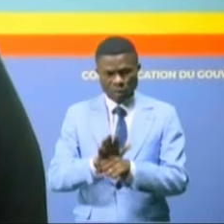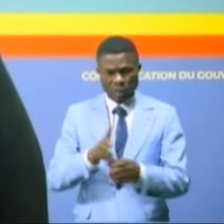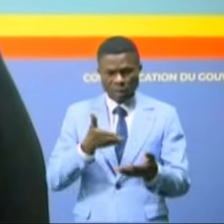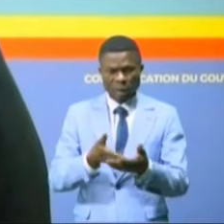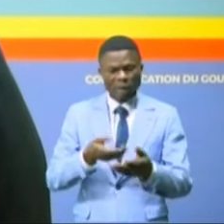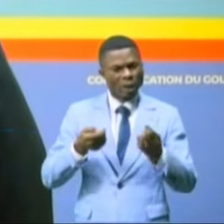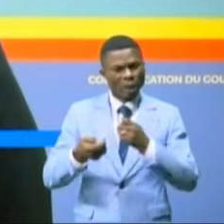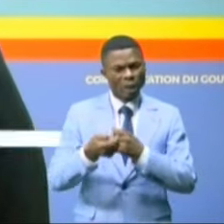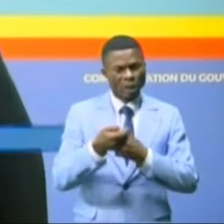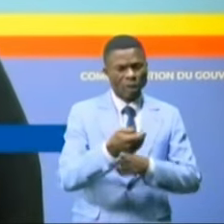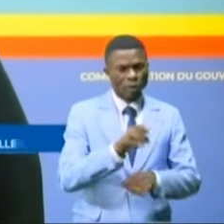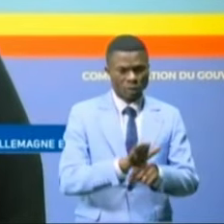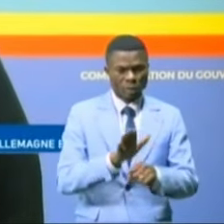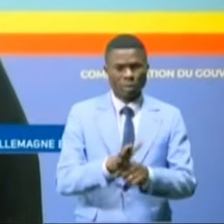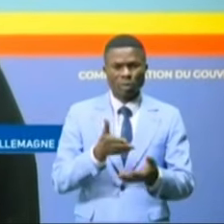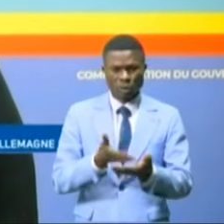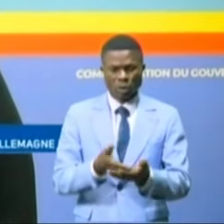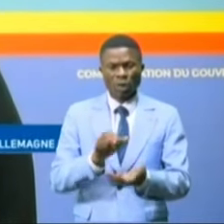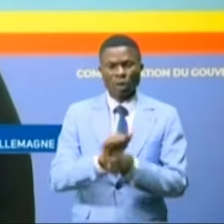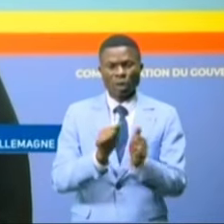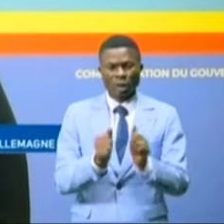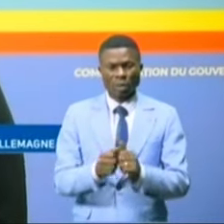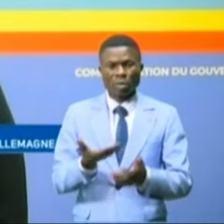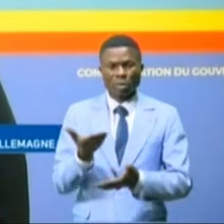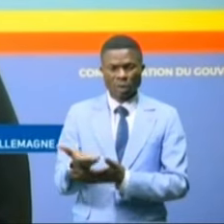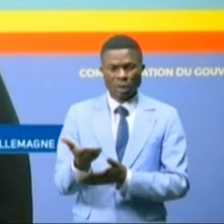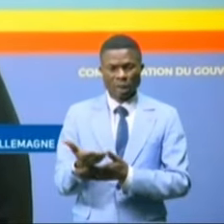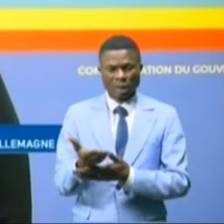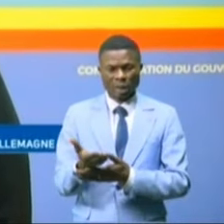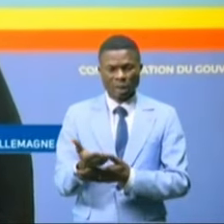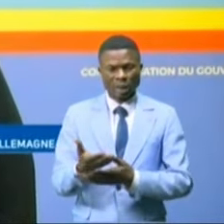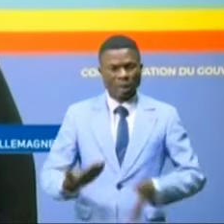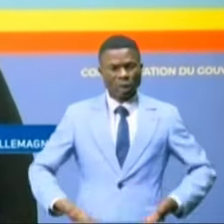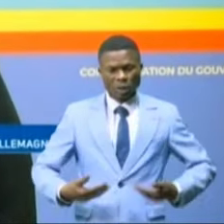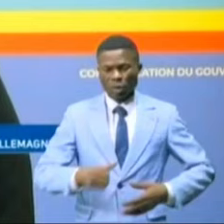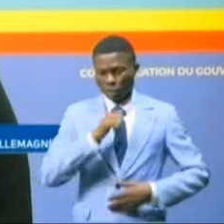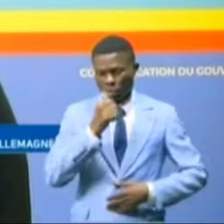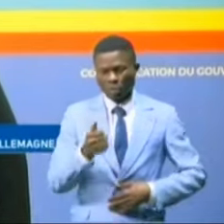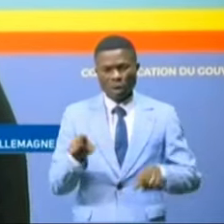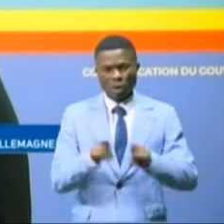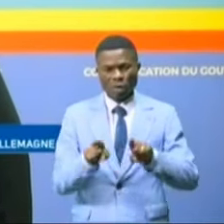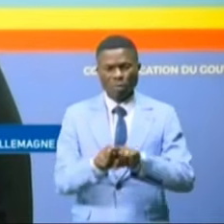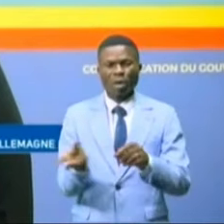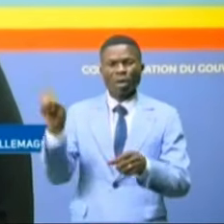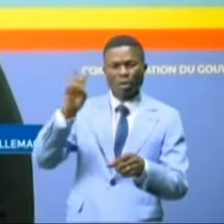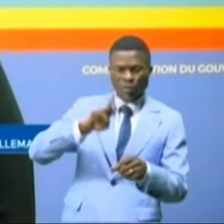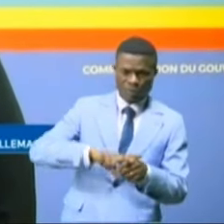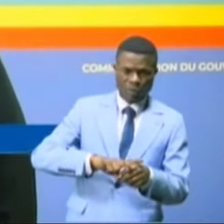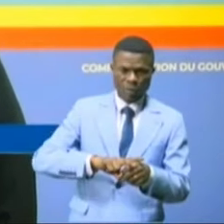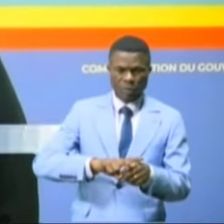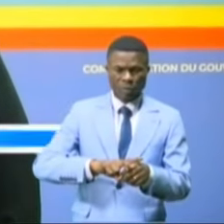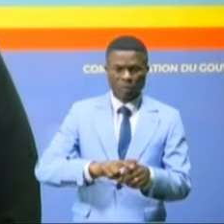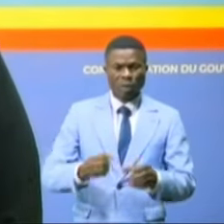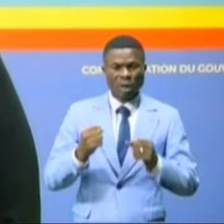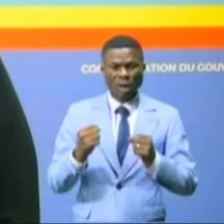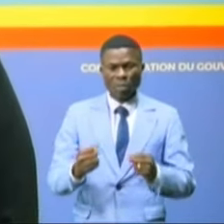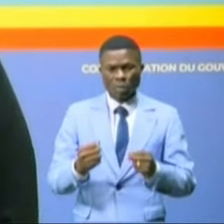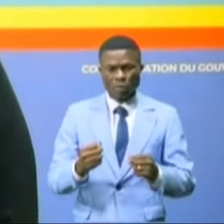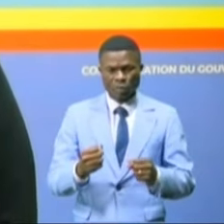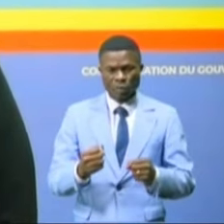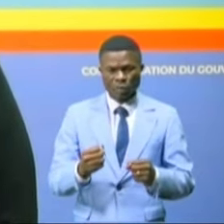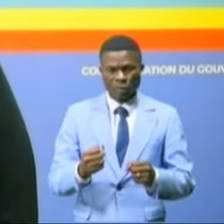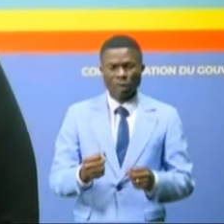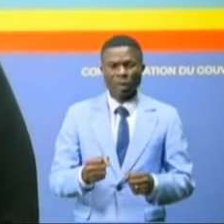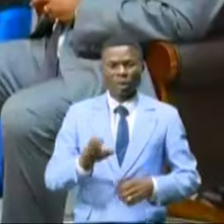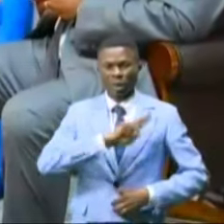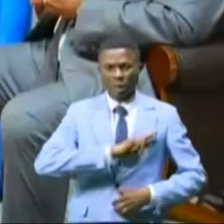abordé cette situation qui est une violation de la souveraineté de